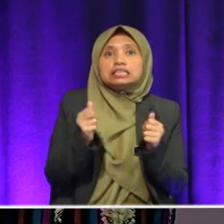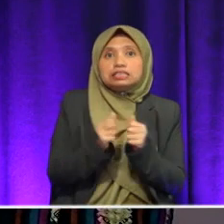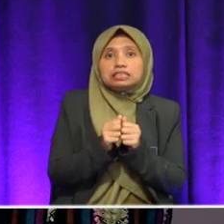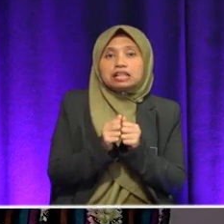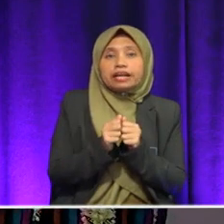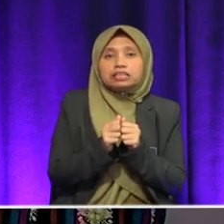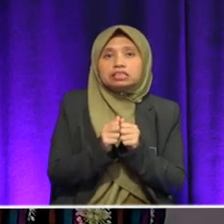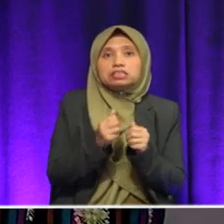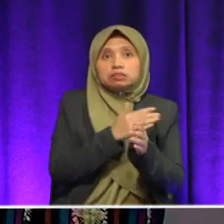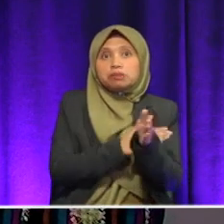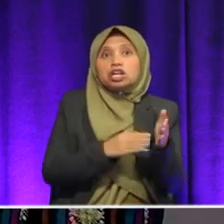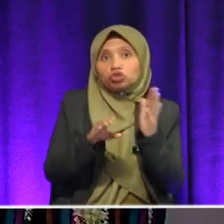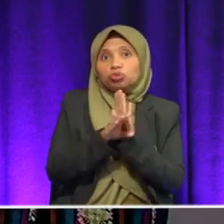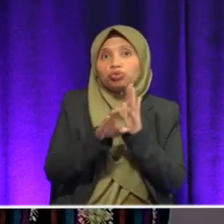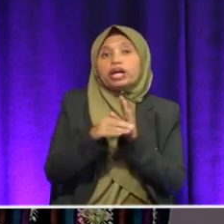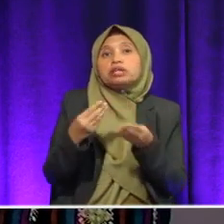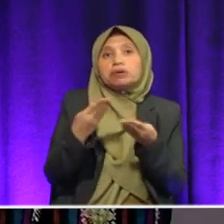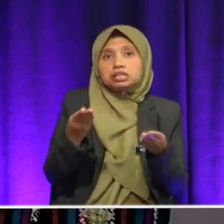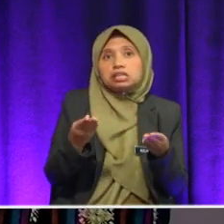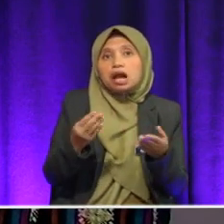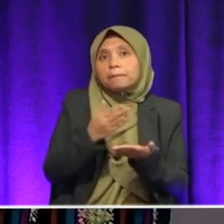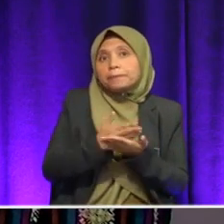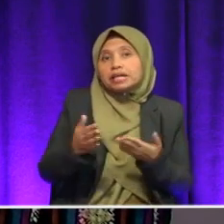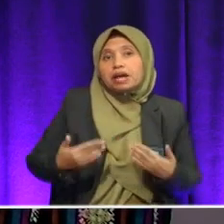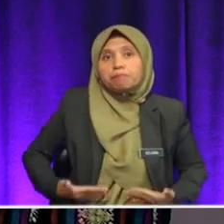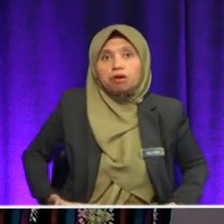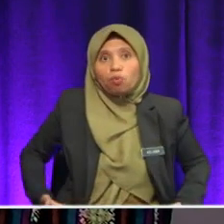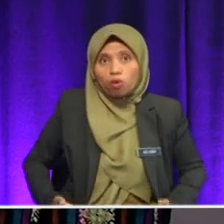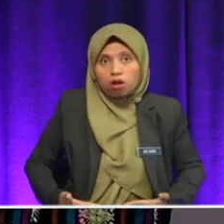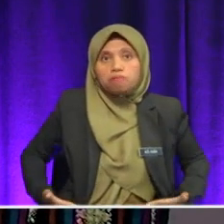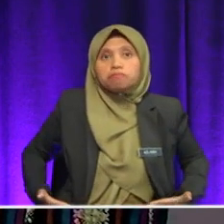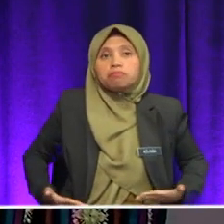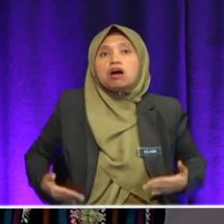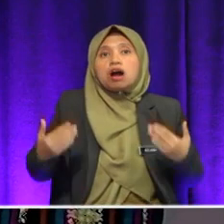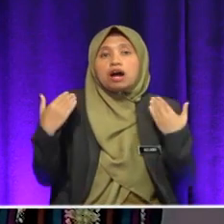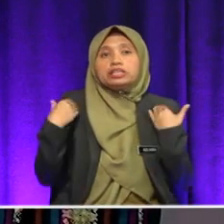11 saja Oke jadi gak bahagia bawah itu ada dipunyam